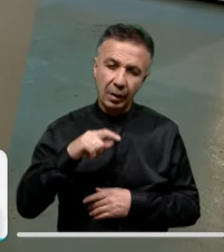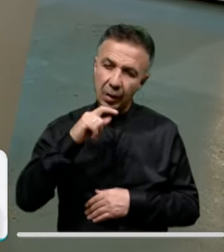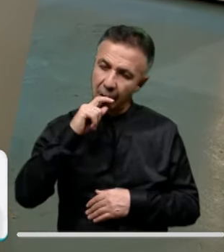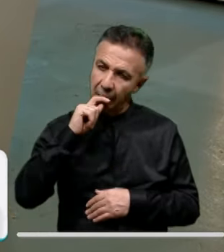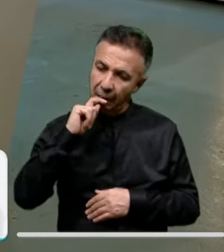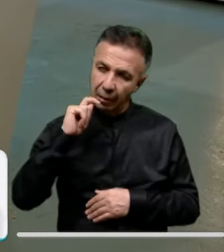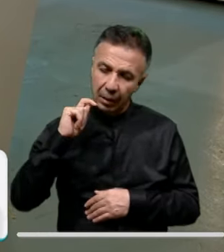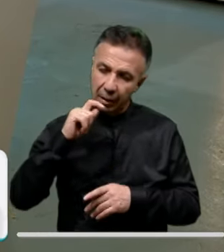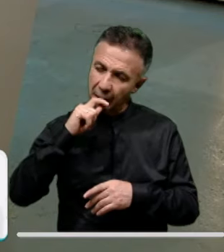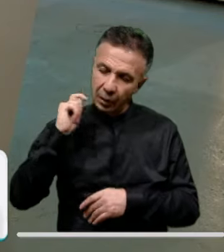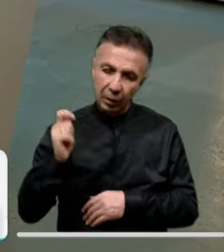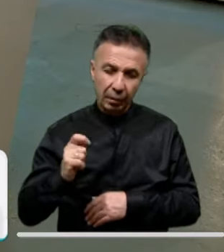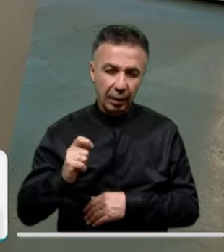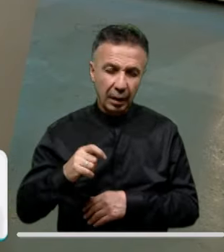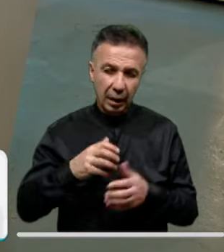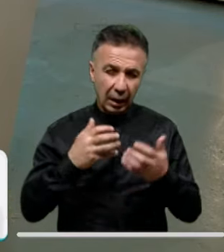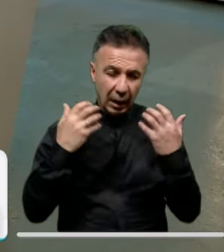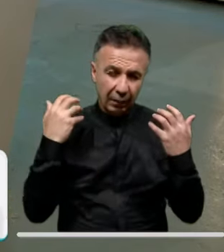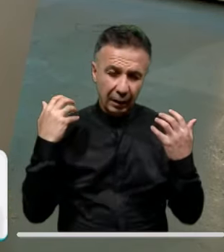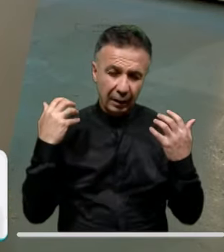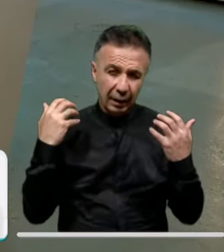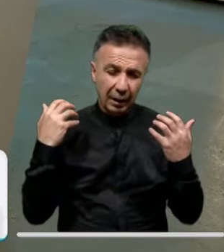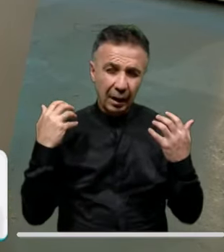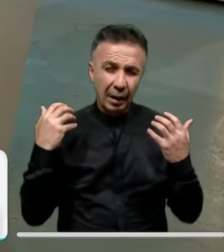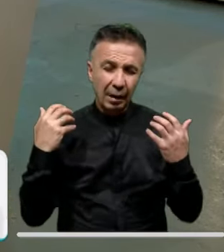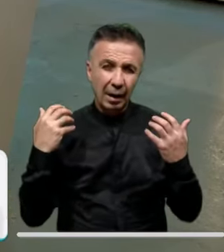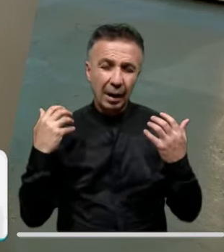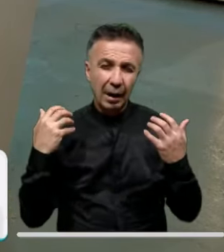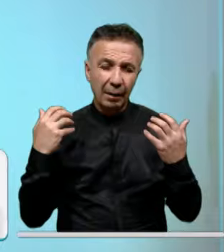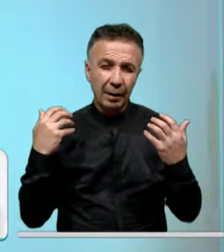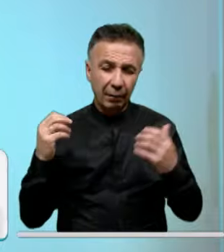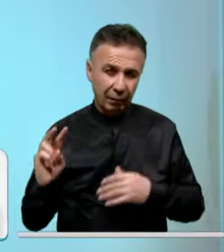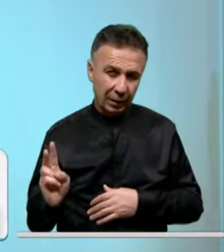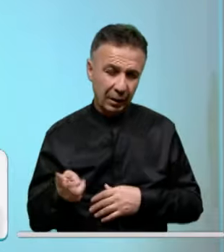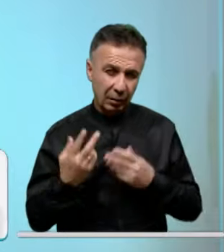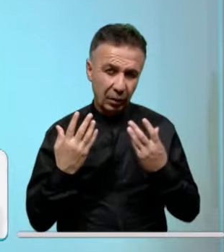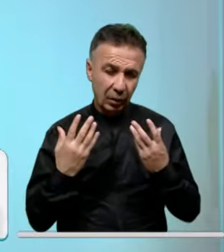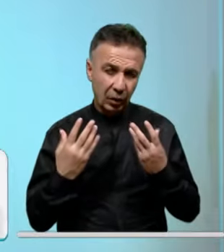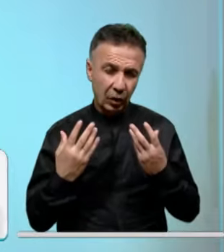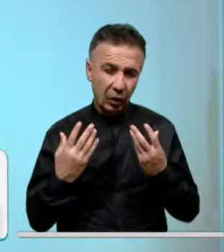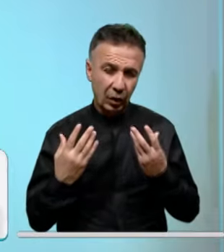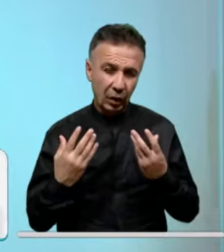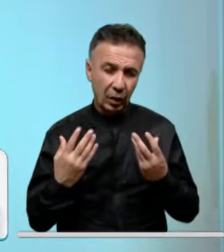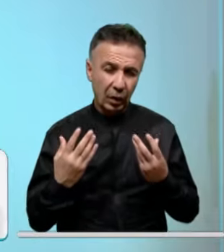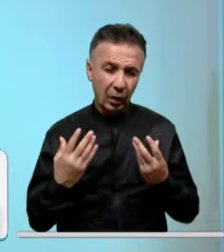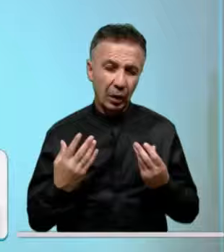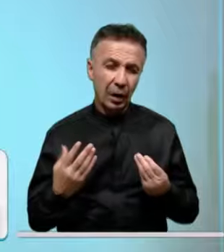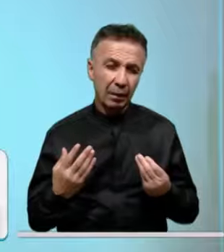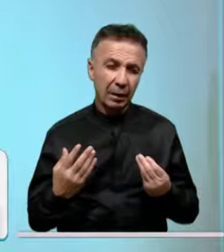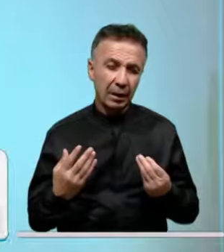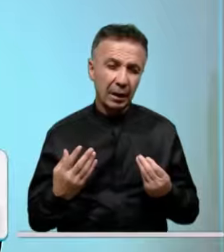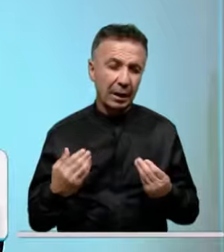bir kurbanından vazgeçiyor olması, o bedeli yine kurban olarak kesmesini tavsiye ederiz.